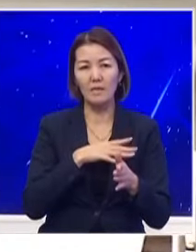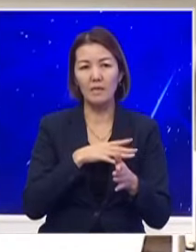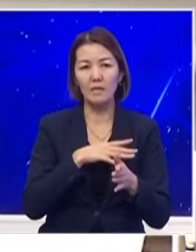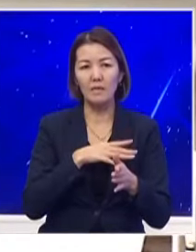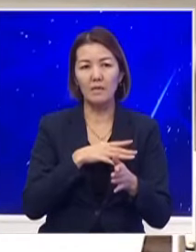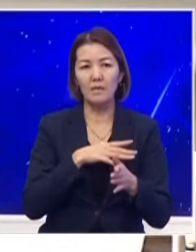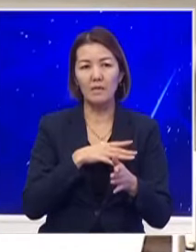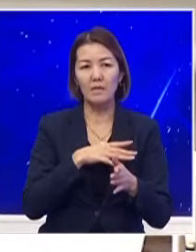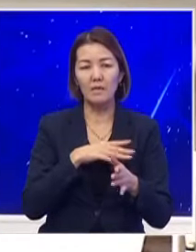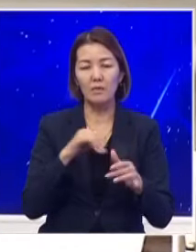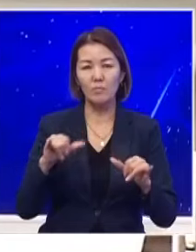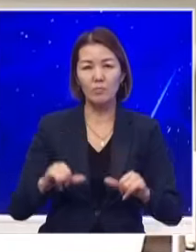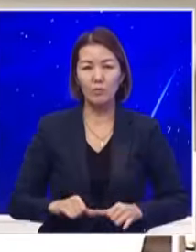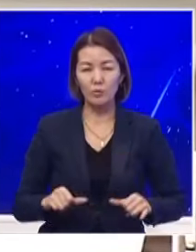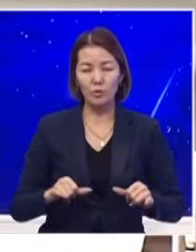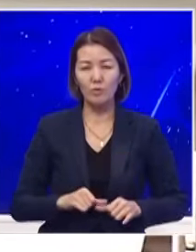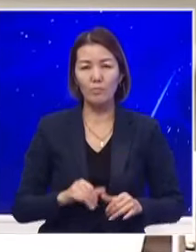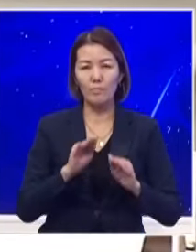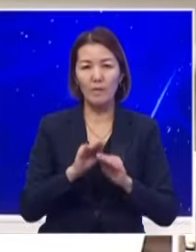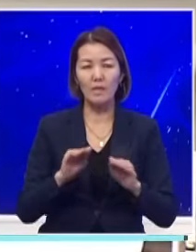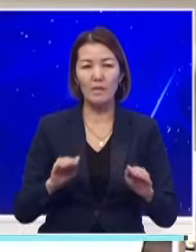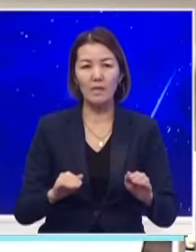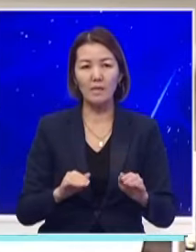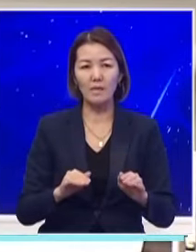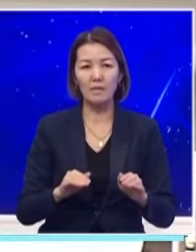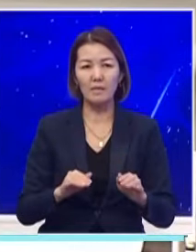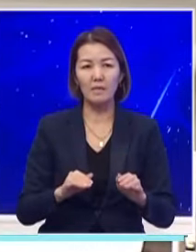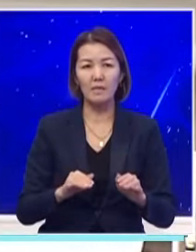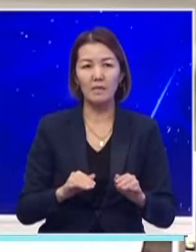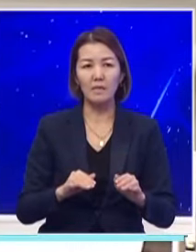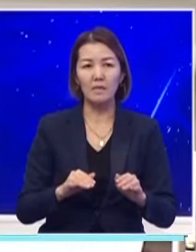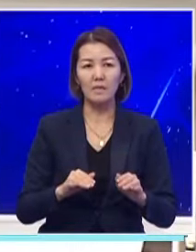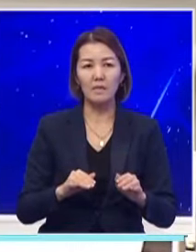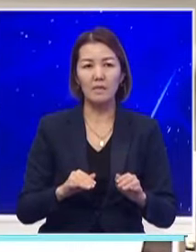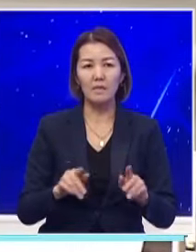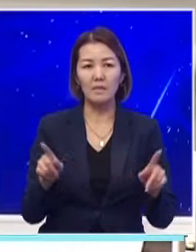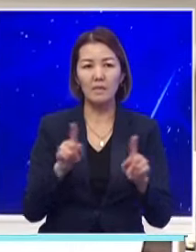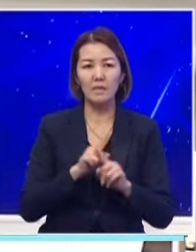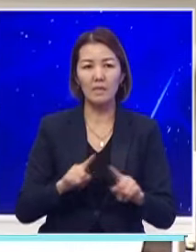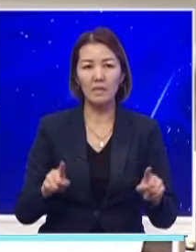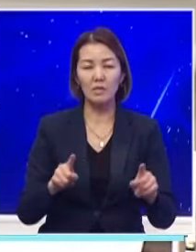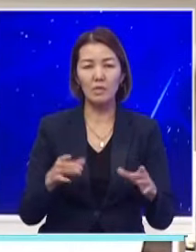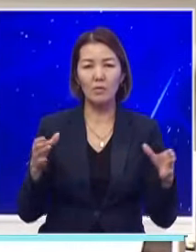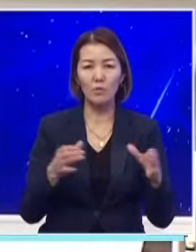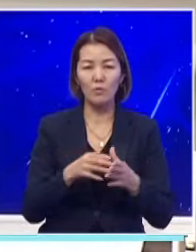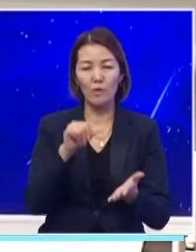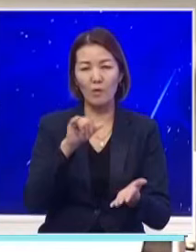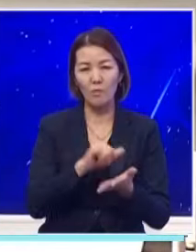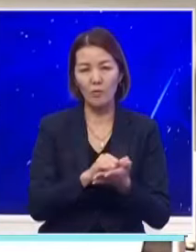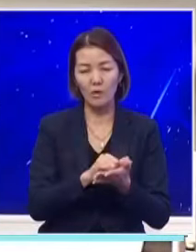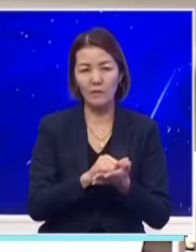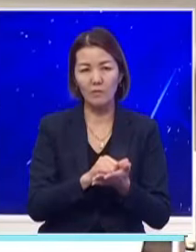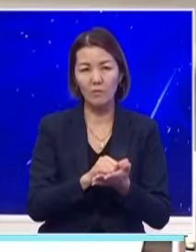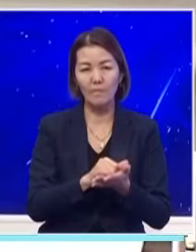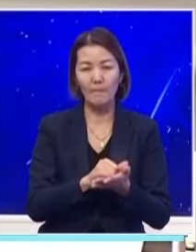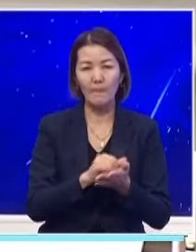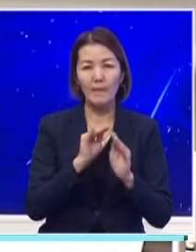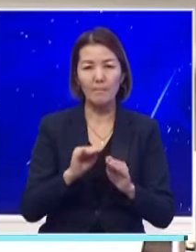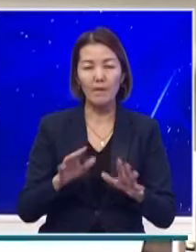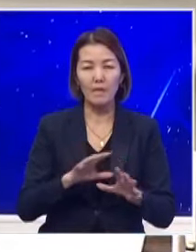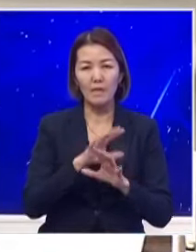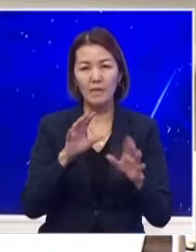құқық балаларға арналға арнайы білім беру ұйымына немесе ерекше ұстау режимі бар ұйымға орналастыру туралы, балаларды асырап